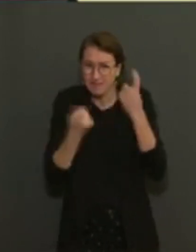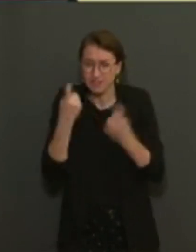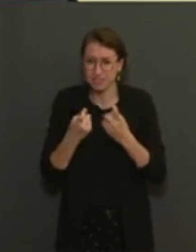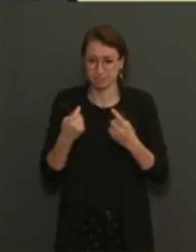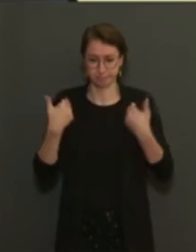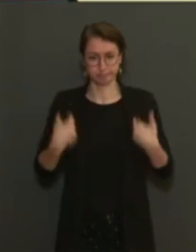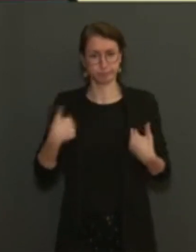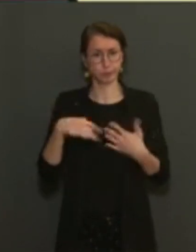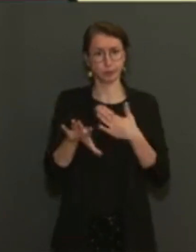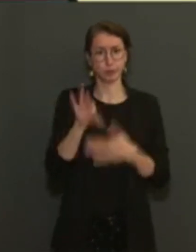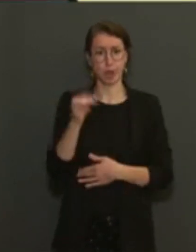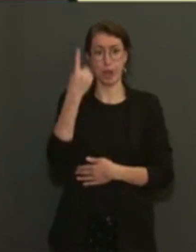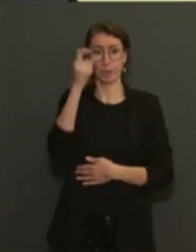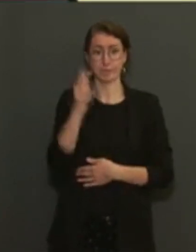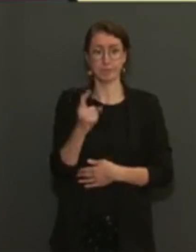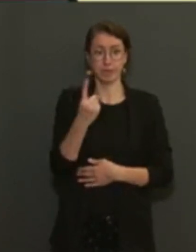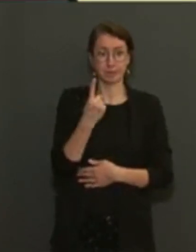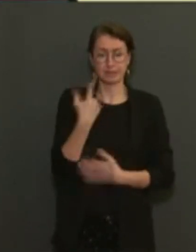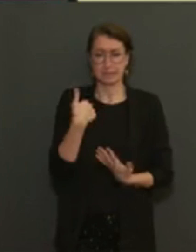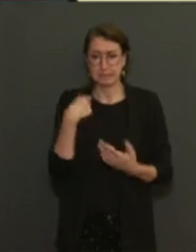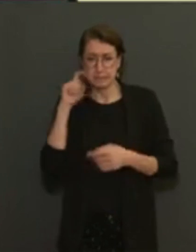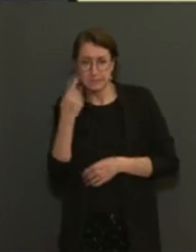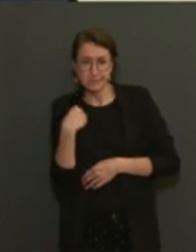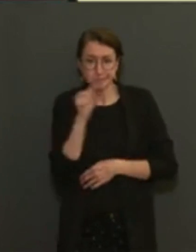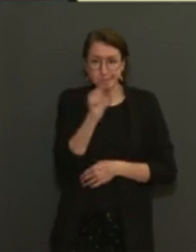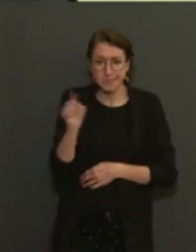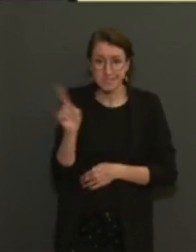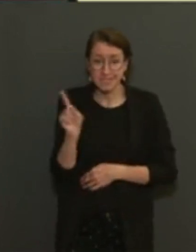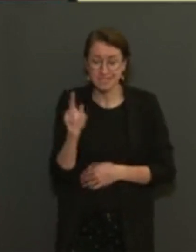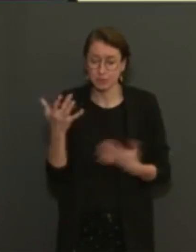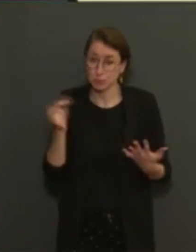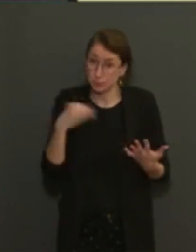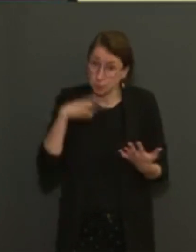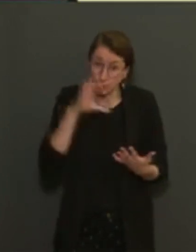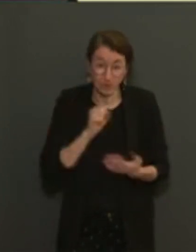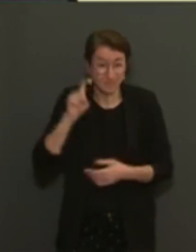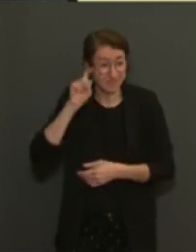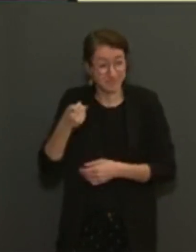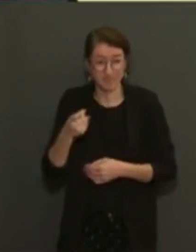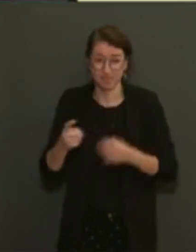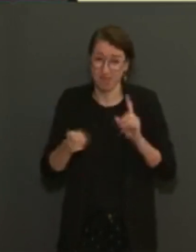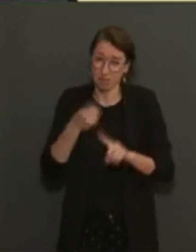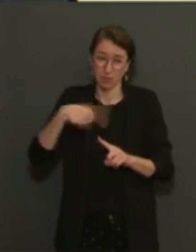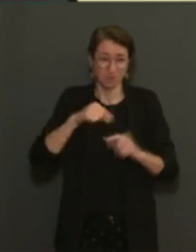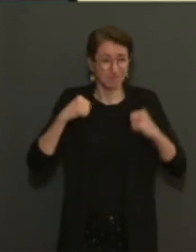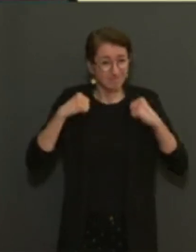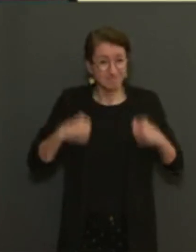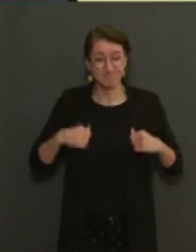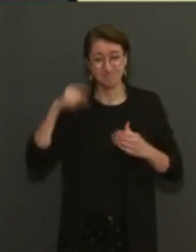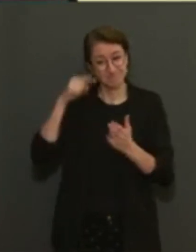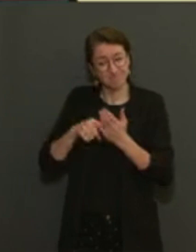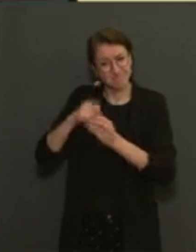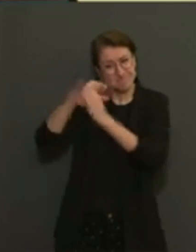faire, mais c'est pour l'instant un passage obligé pour diminuer la pression, la surchauffe du moteur de l'infection